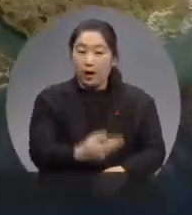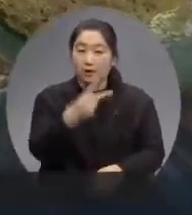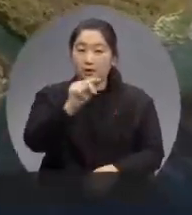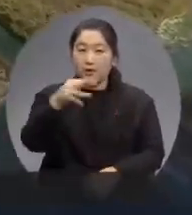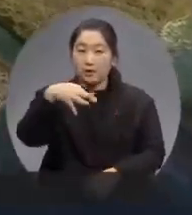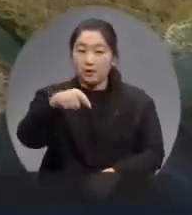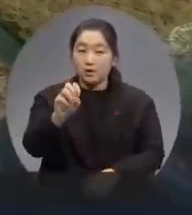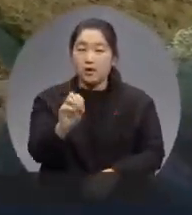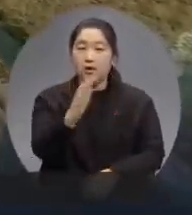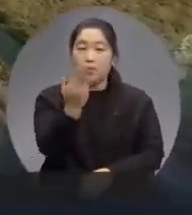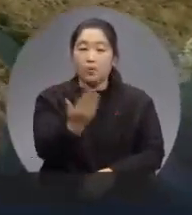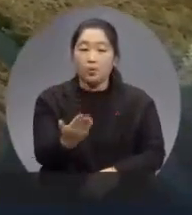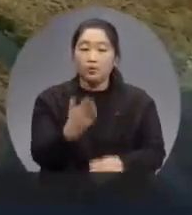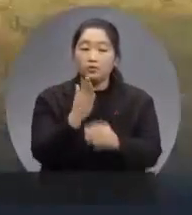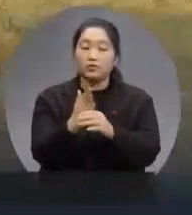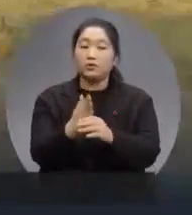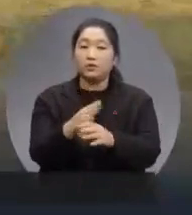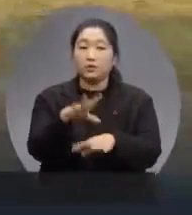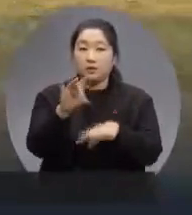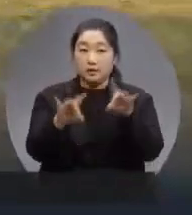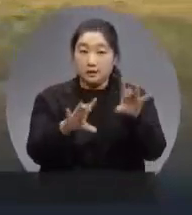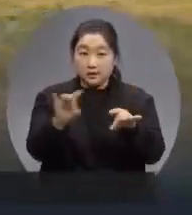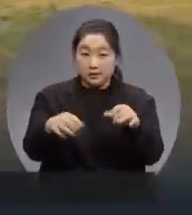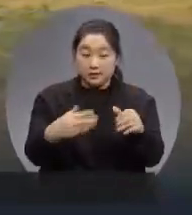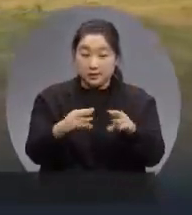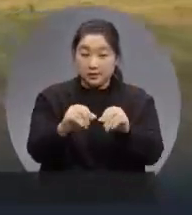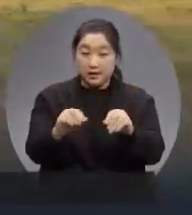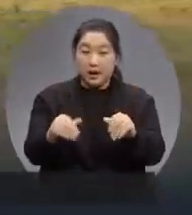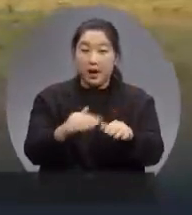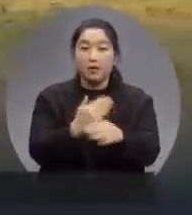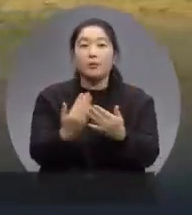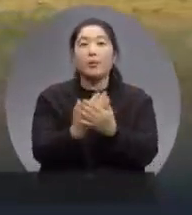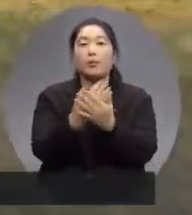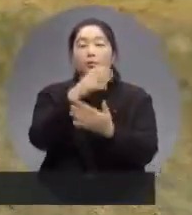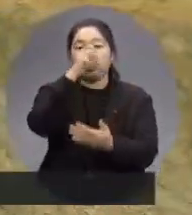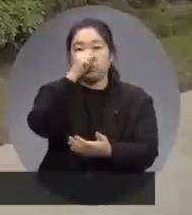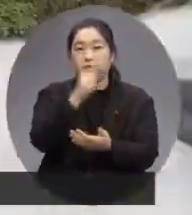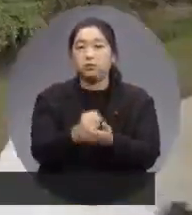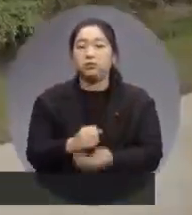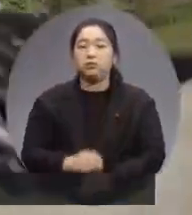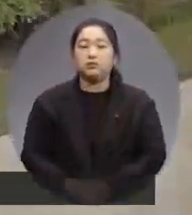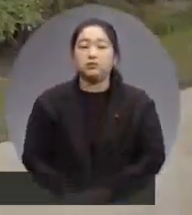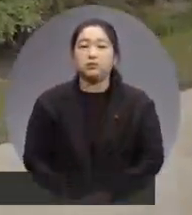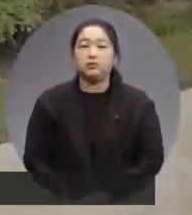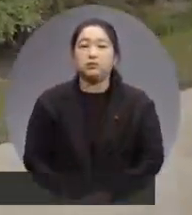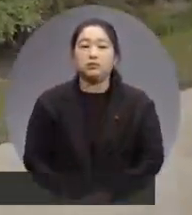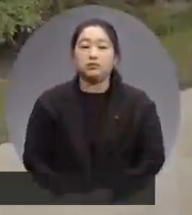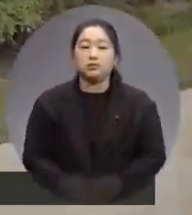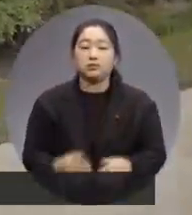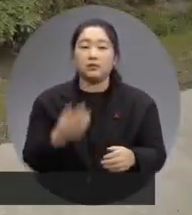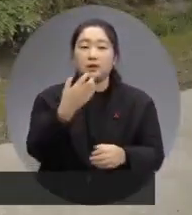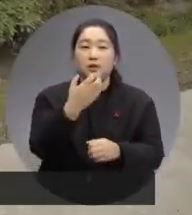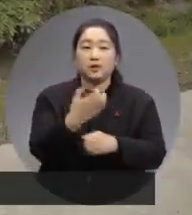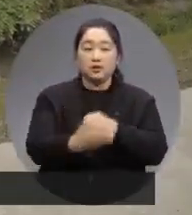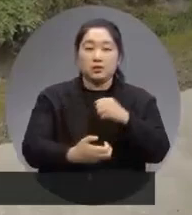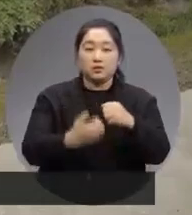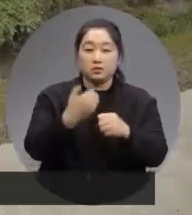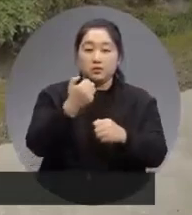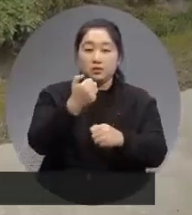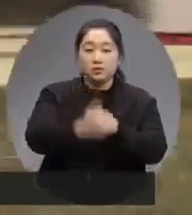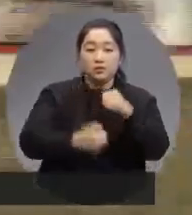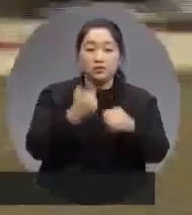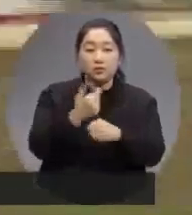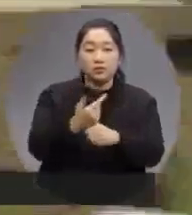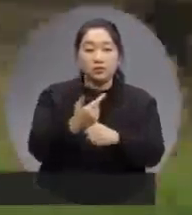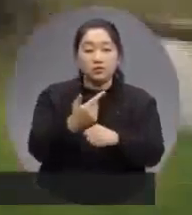대청호를 중심으로 습지가 발달되어 있고 96년 황새보건사업이